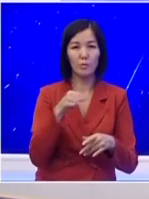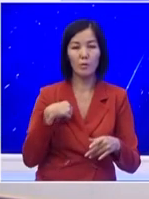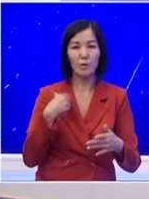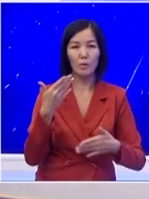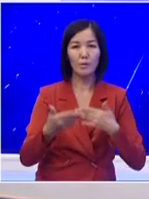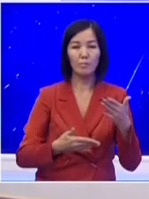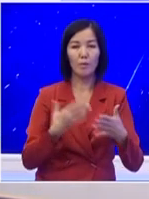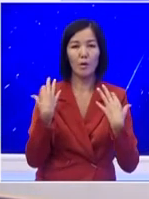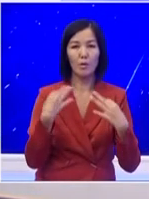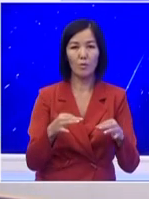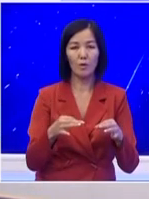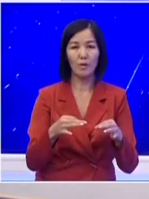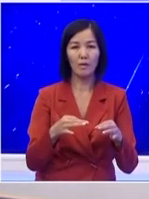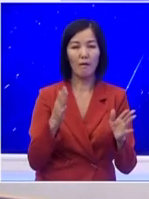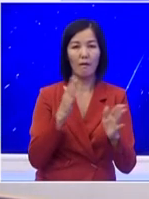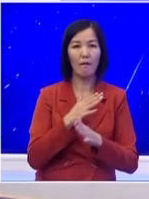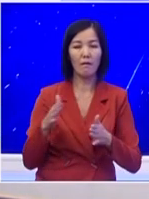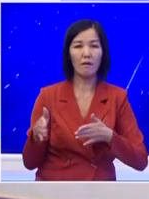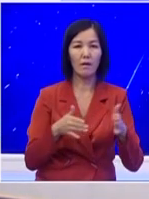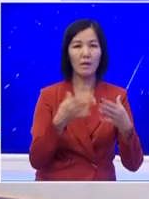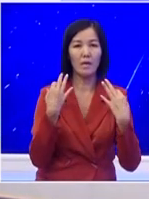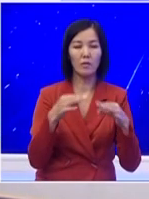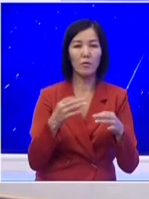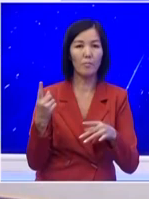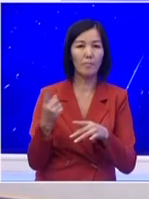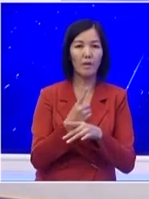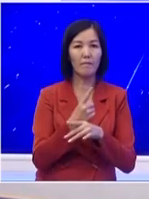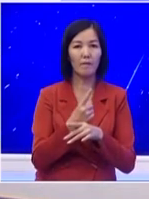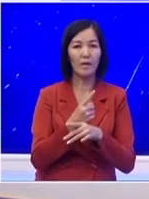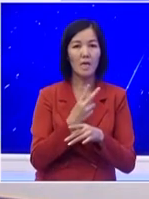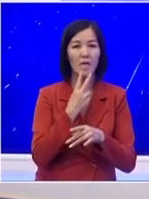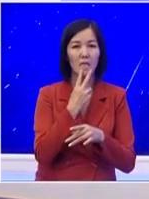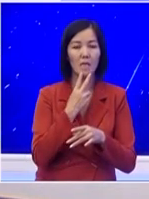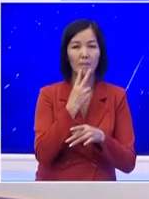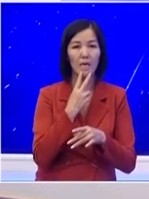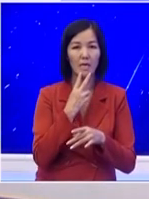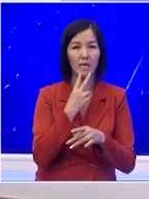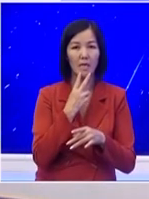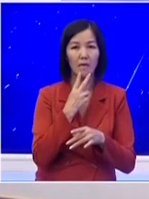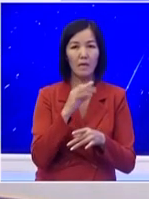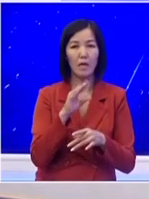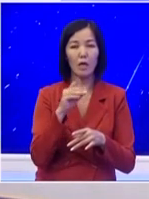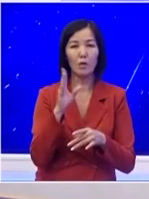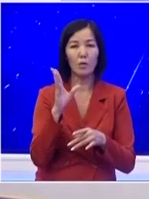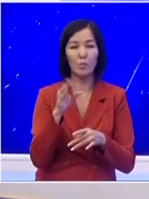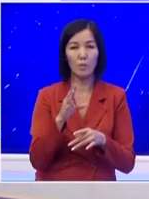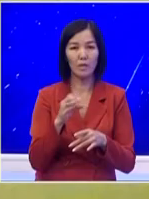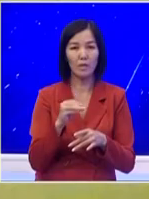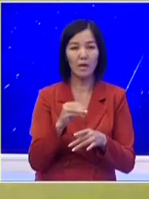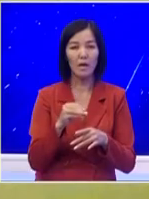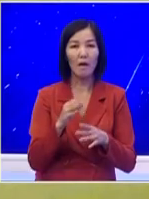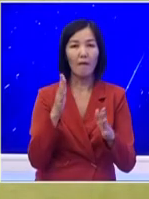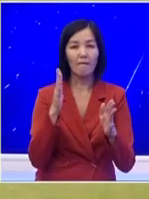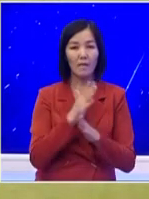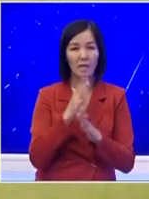попасть под колеса. Эко-коридор создали в первую очередь для золотистых львиных тамаринов. Это небольшие игрунки с пышной шерстью. В дикой природе